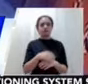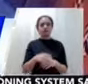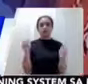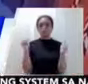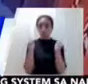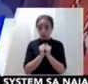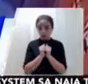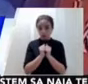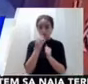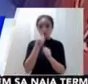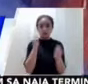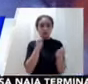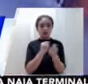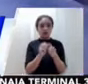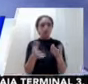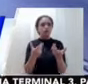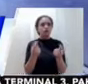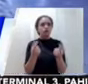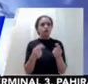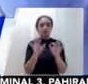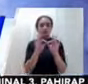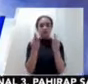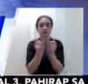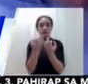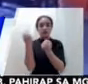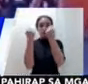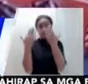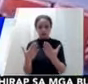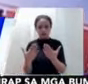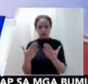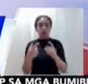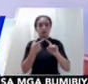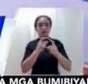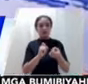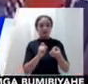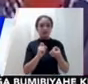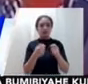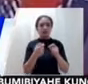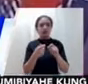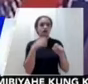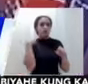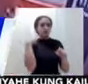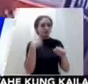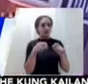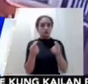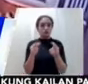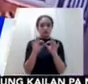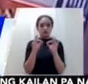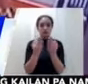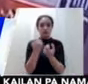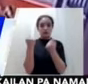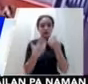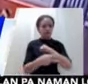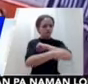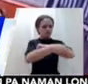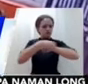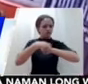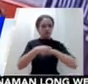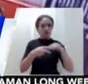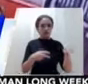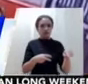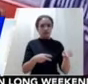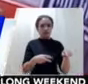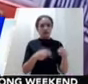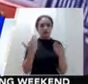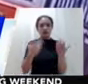kasabwat, tinangay umano ng isang family driver mula sa kanyang amo ang luxury vehicle na nakagarahe sa isang hotel casino. Ayon